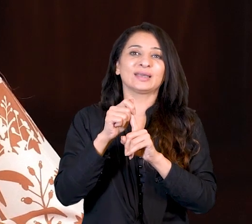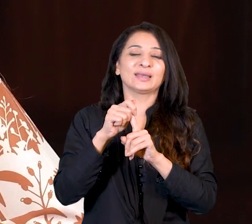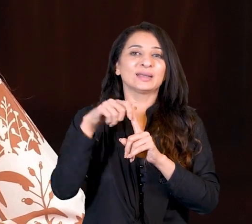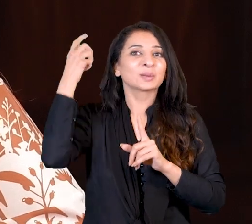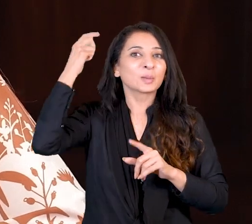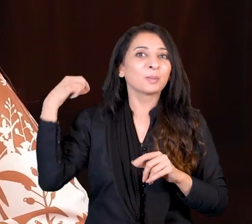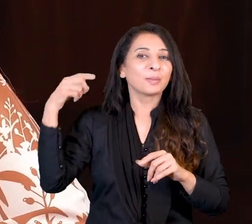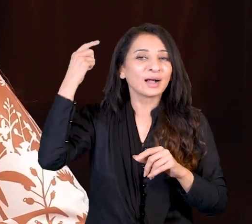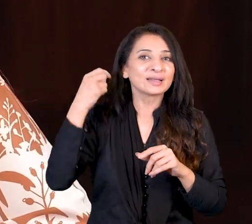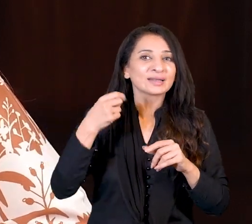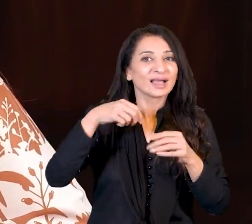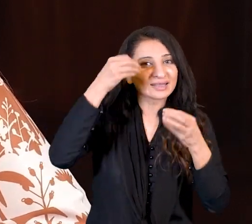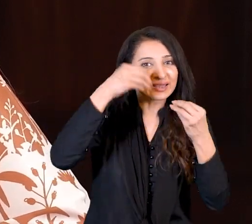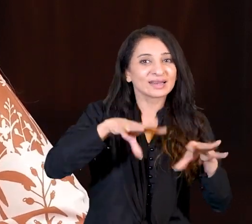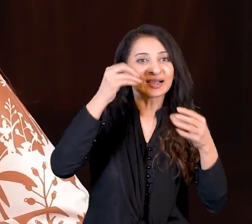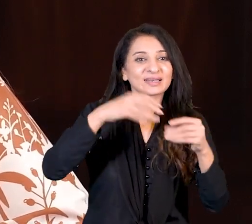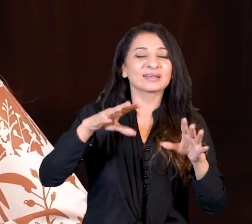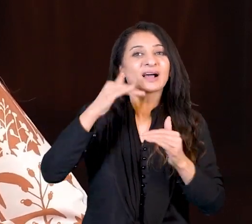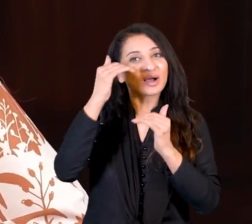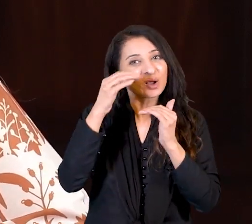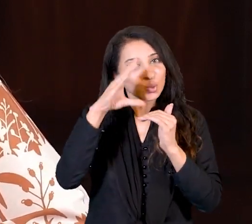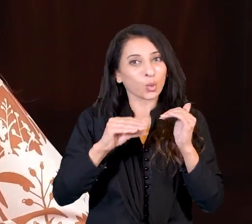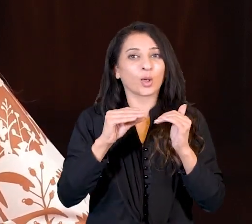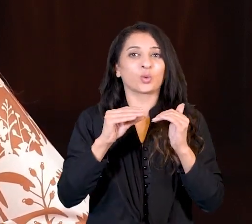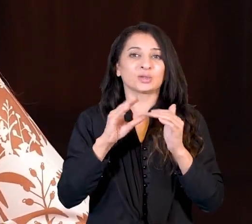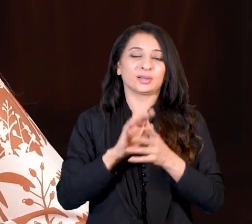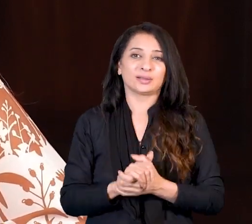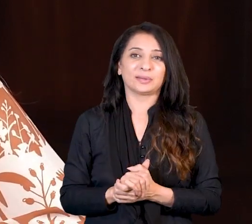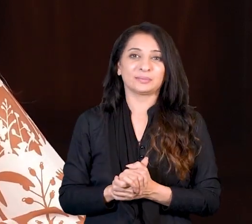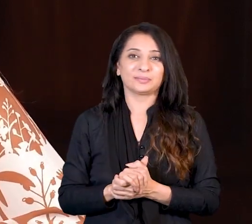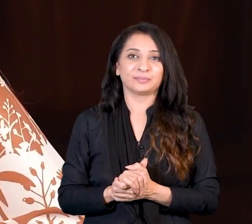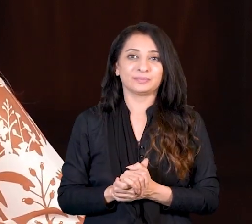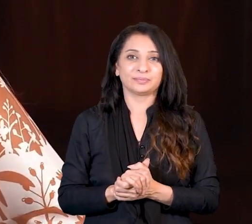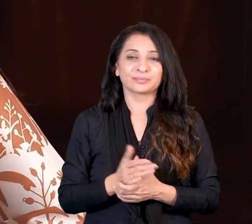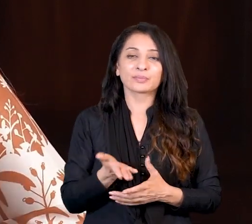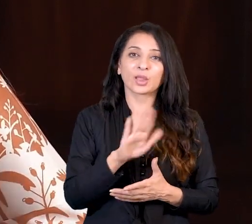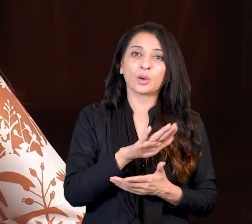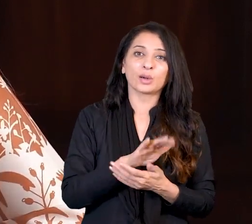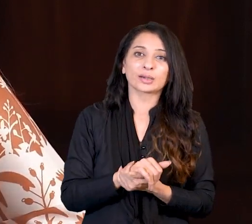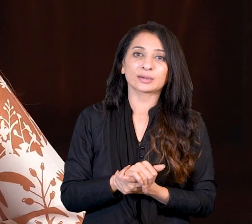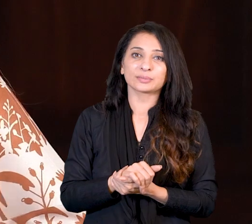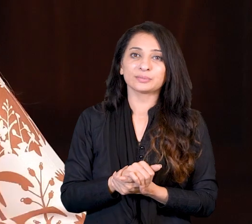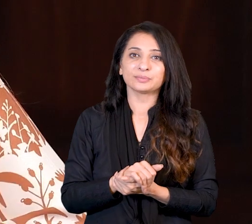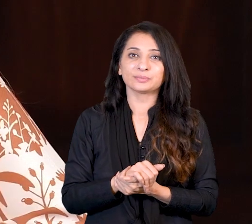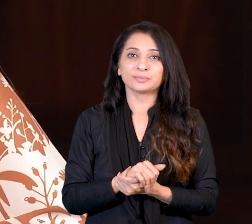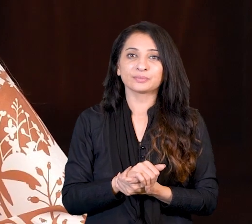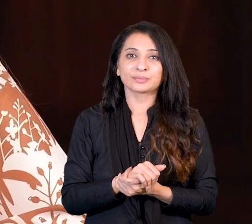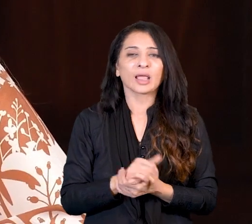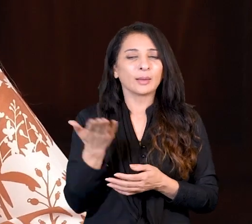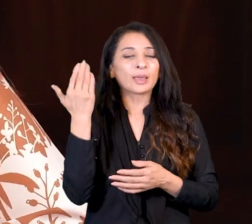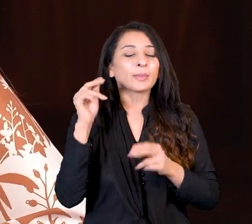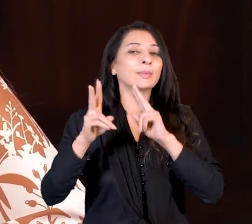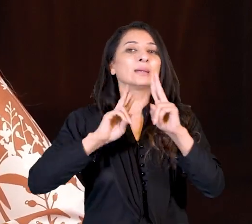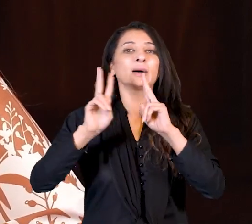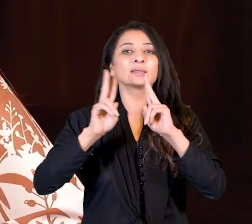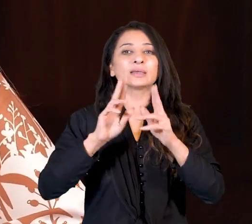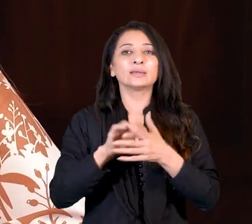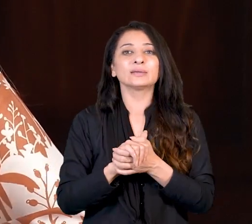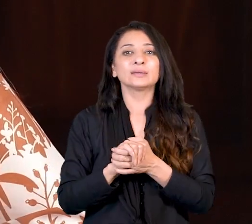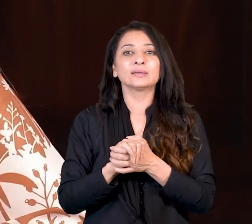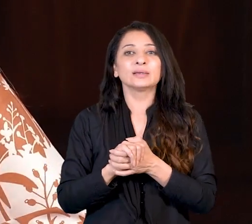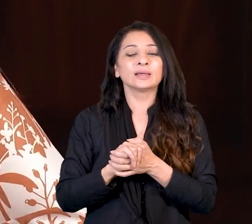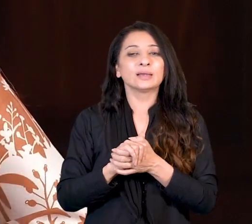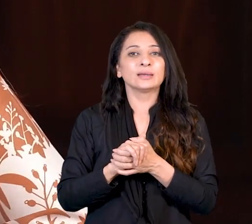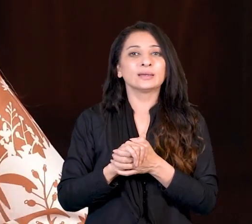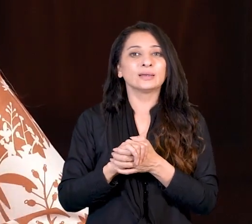अमल कम हो जाता है। स्ट्रेस मैनेजमेंट के तरीके होते हैं। फिर इसके अलावा जैसे कि हमने डिस्कस किया, बालों